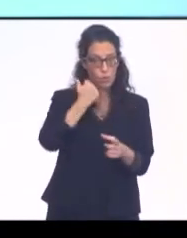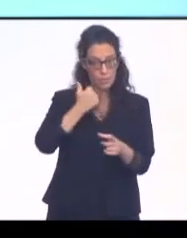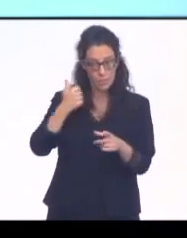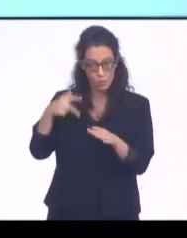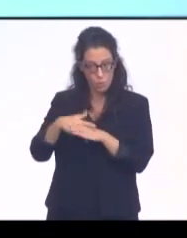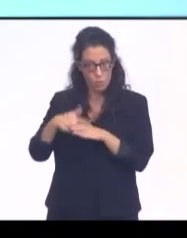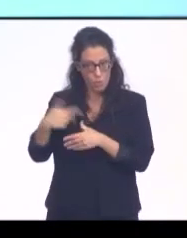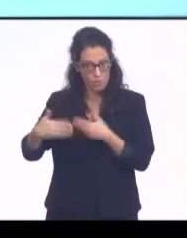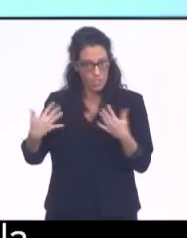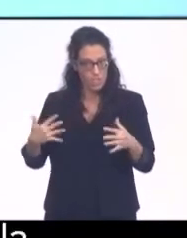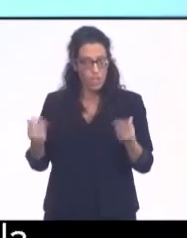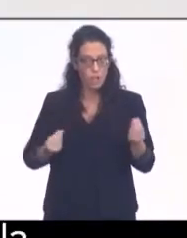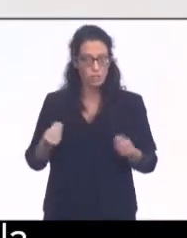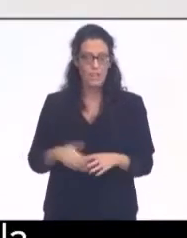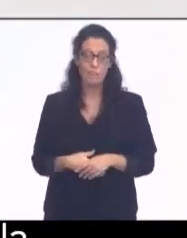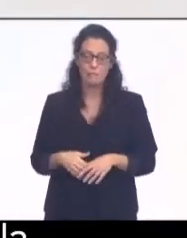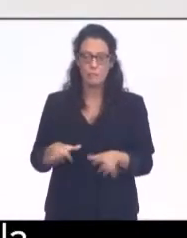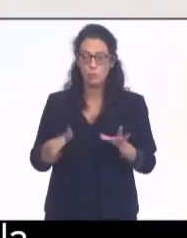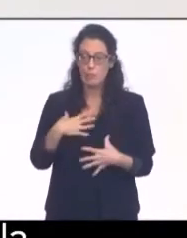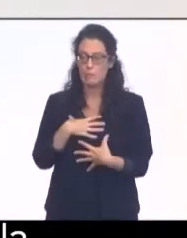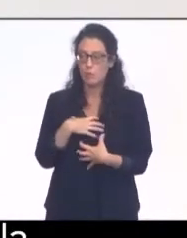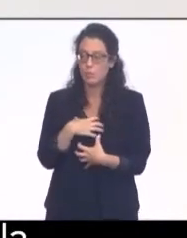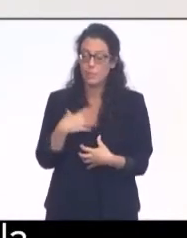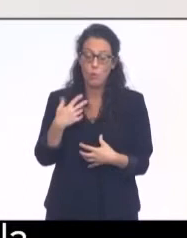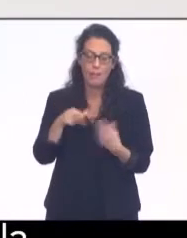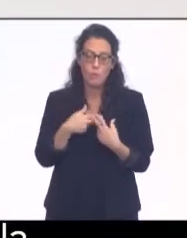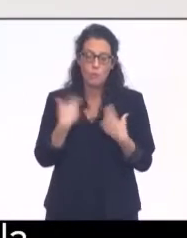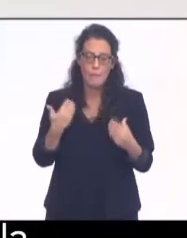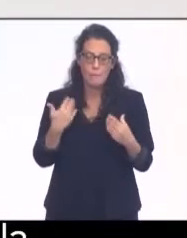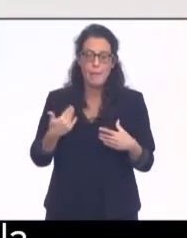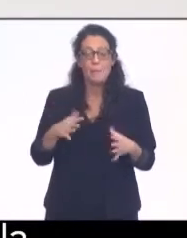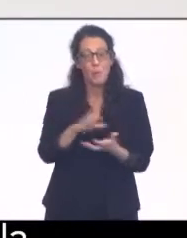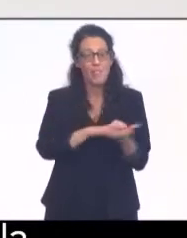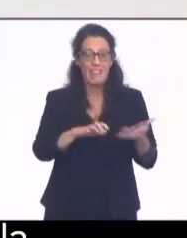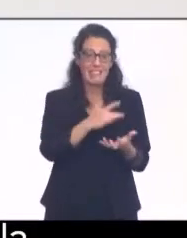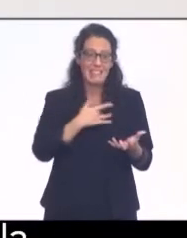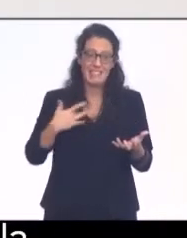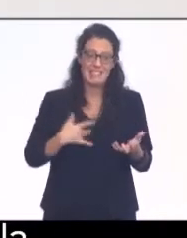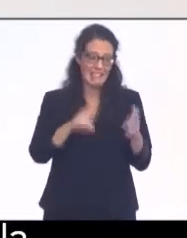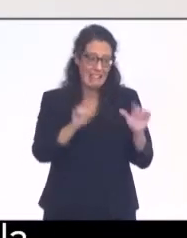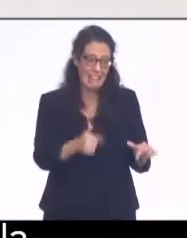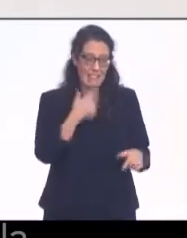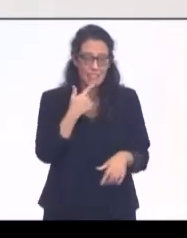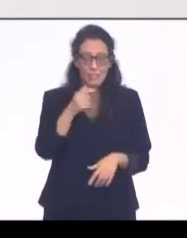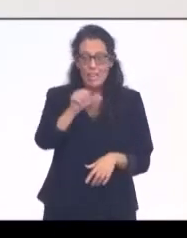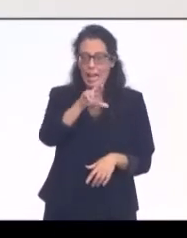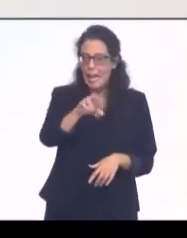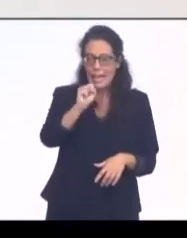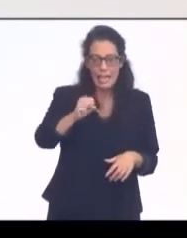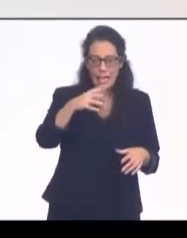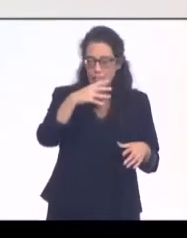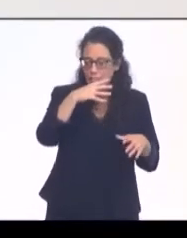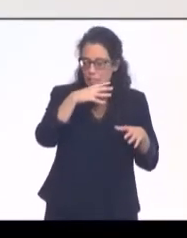Alors, ça va un peu frustrer tout le monde. J'ai un peu toujours la même réponse, mais bon, la crise sanitaire est là, pleine et entière, avec des agences régionales de santé